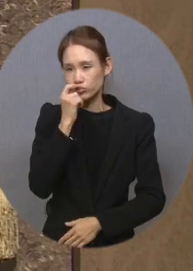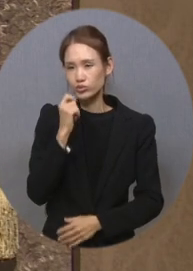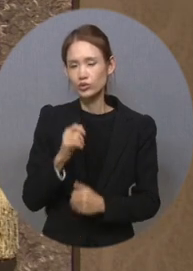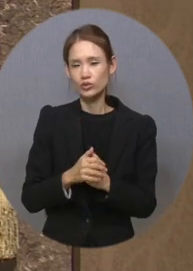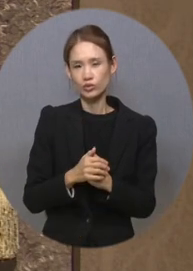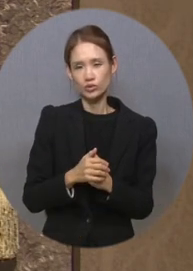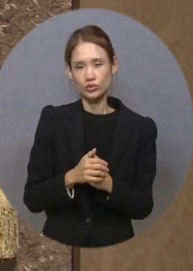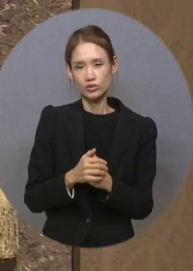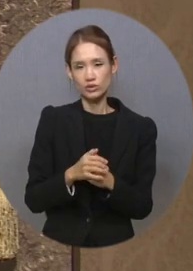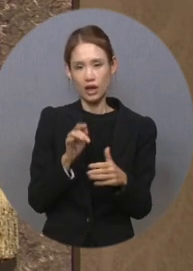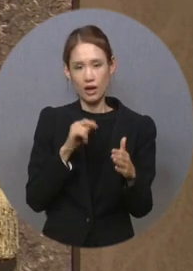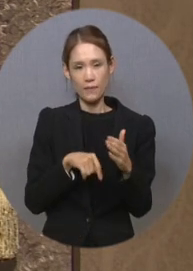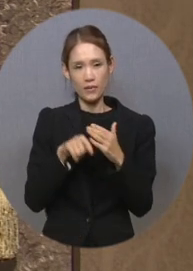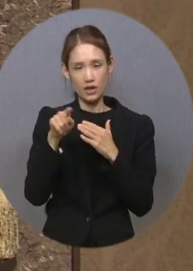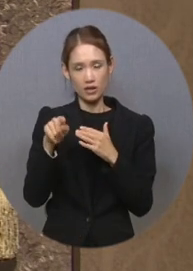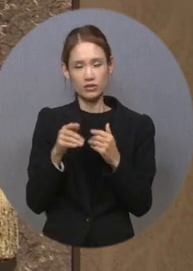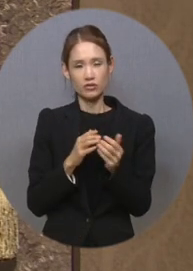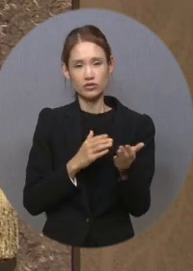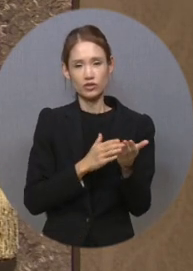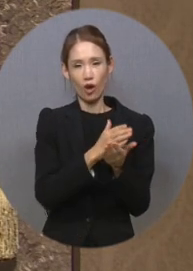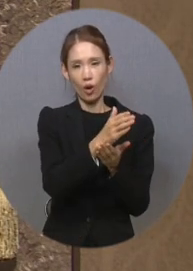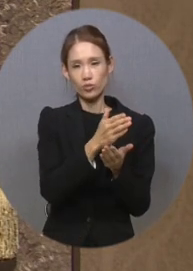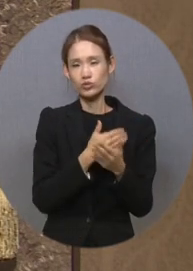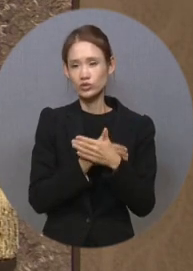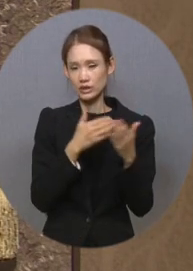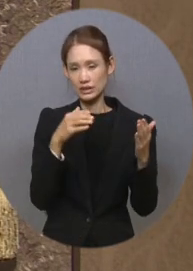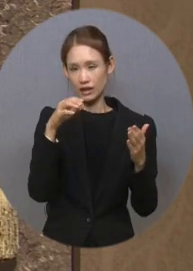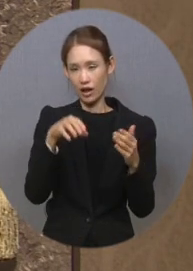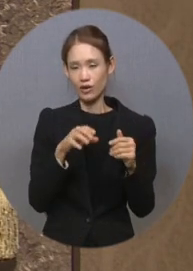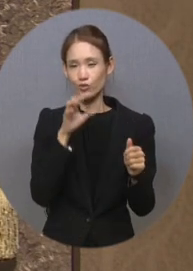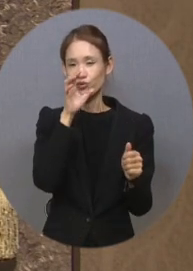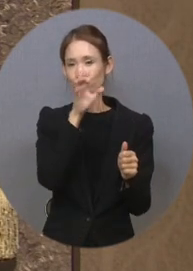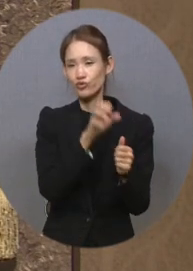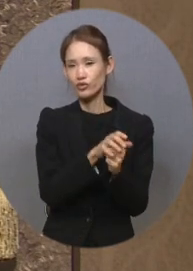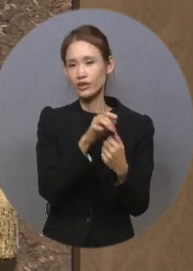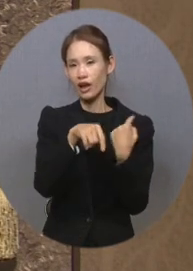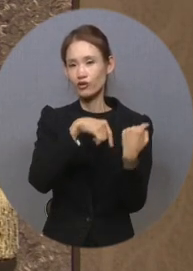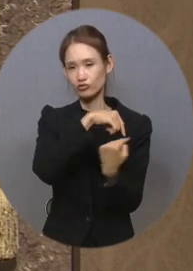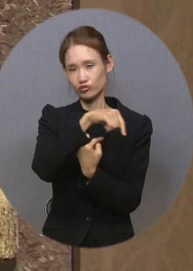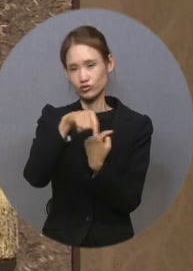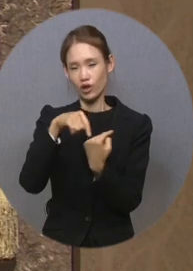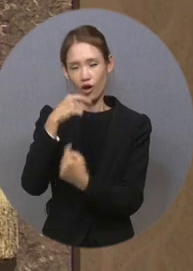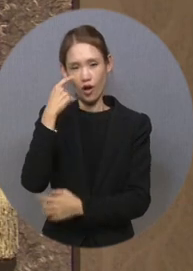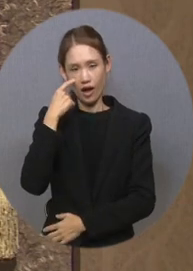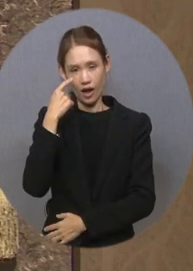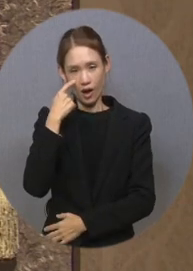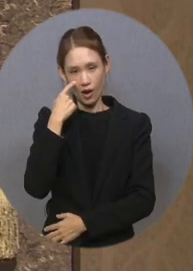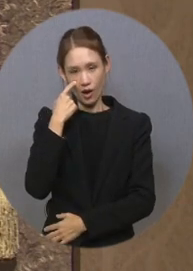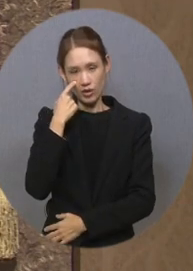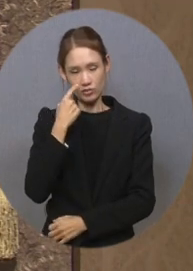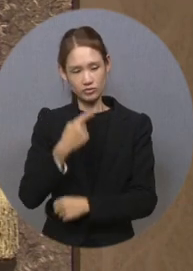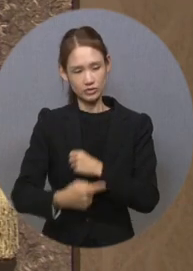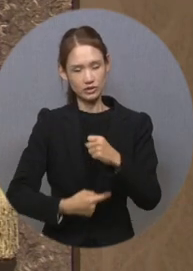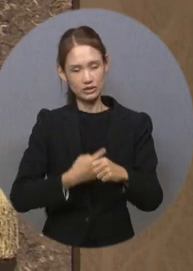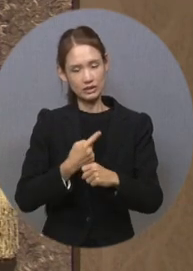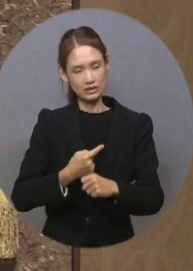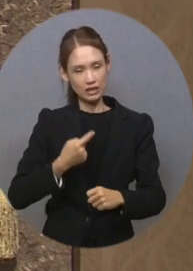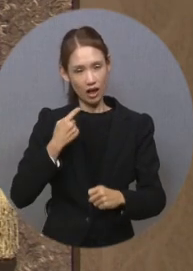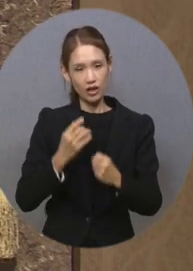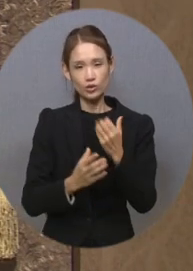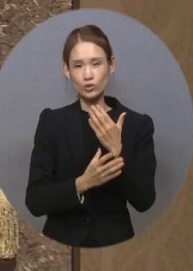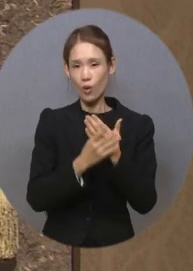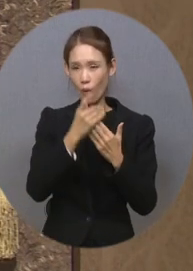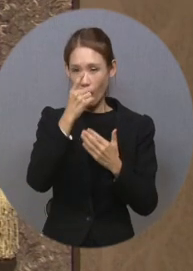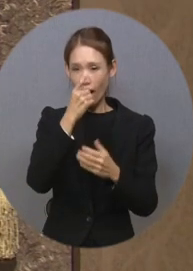이걸 저희가 바깥에 이 전문 기관에게 위탁 운영을 하자. 그래서 저희가 작년에